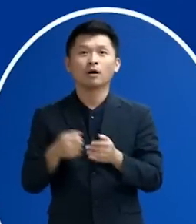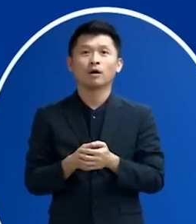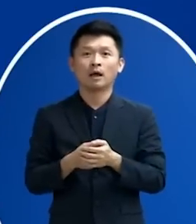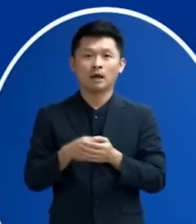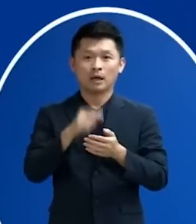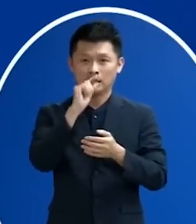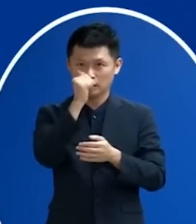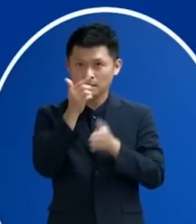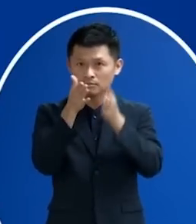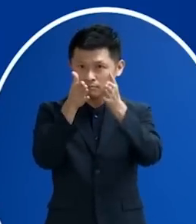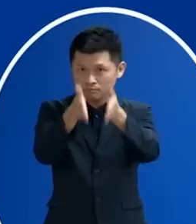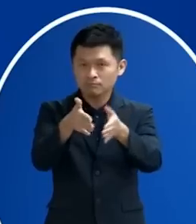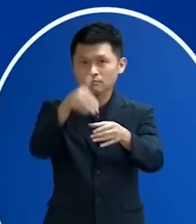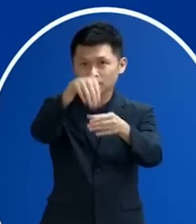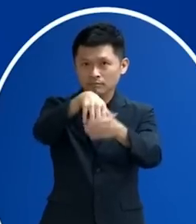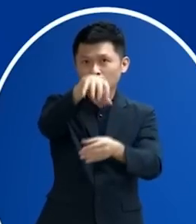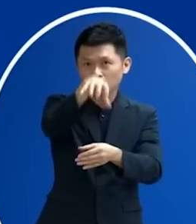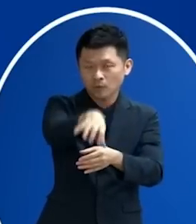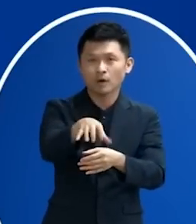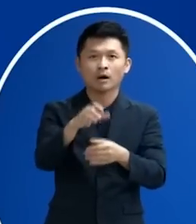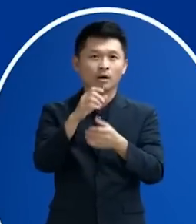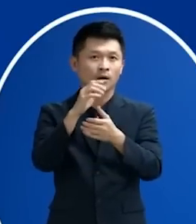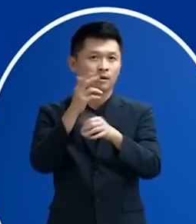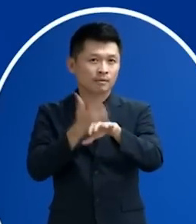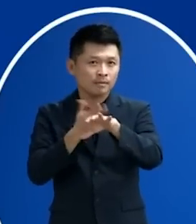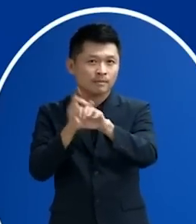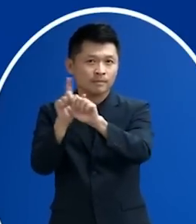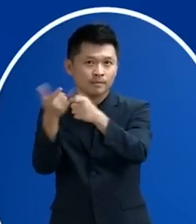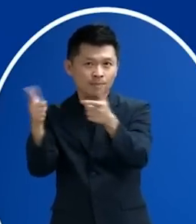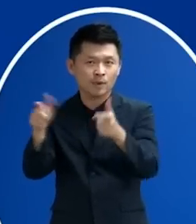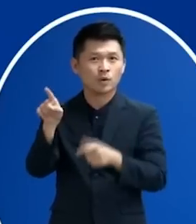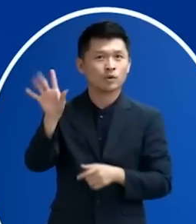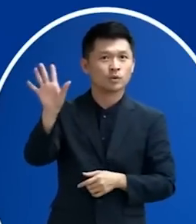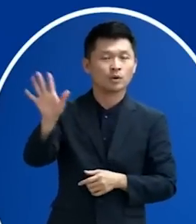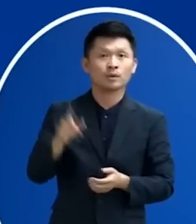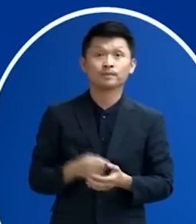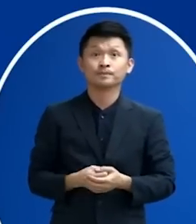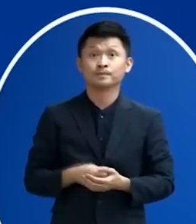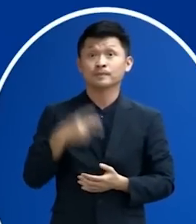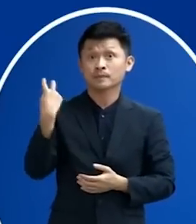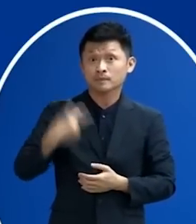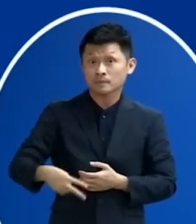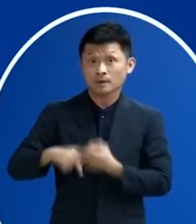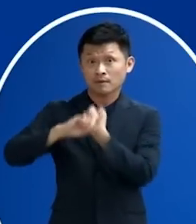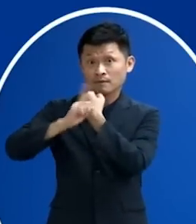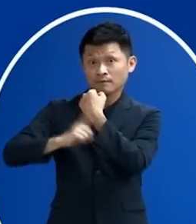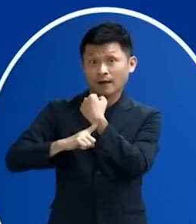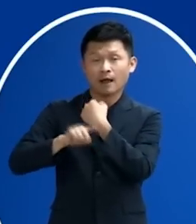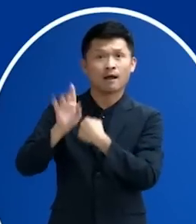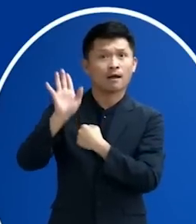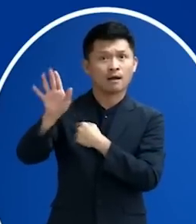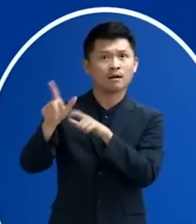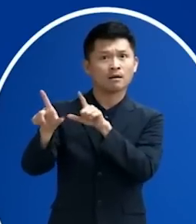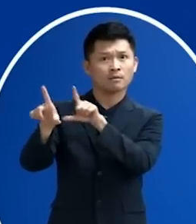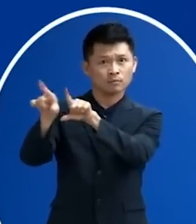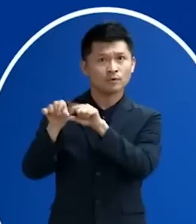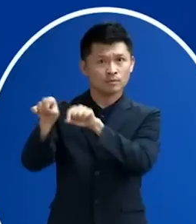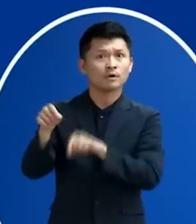等等等各式各样的一个投票方式，且都有他们国家的一个法律依